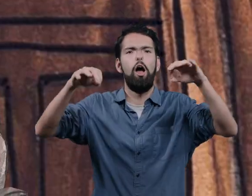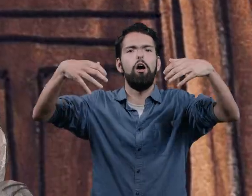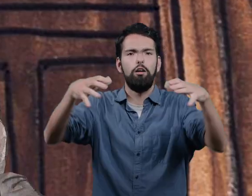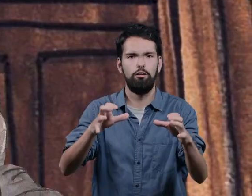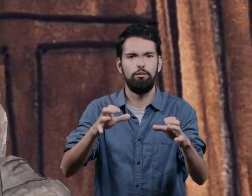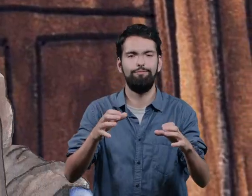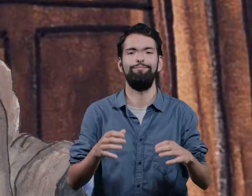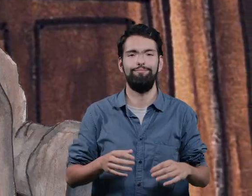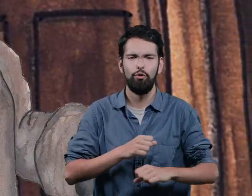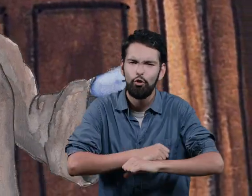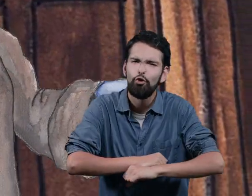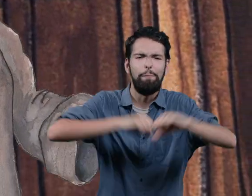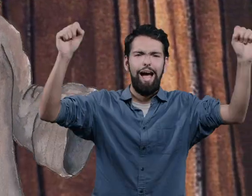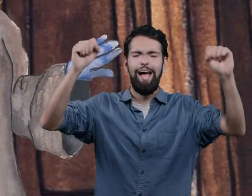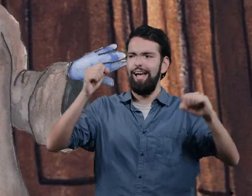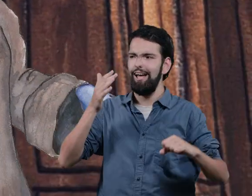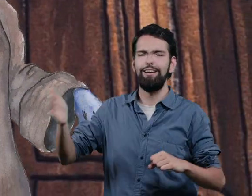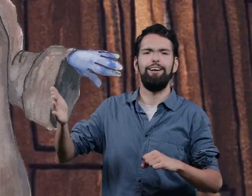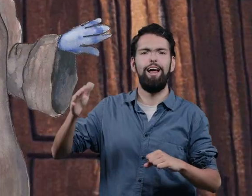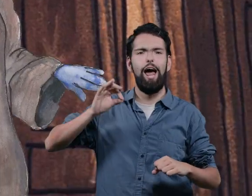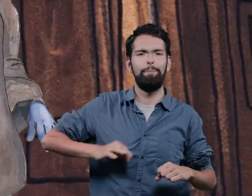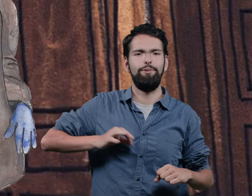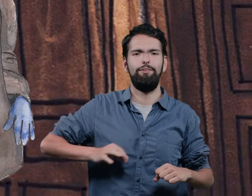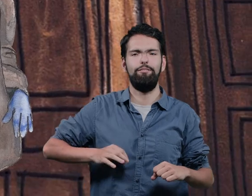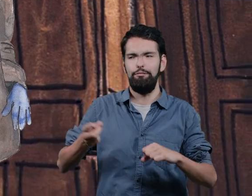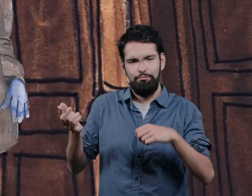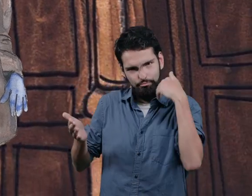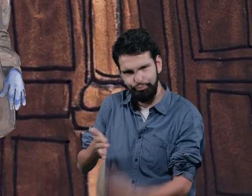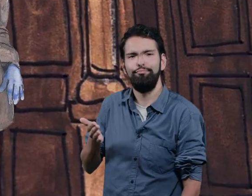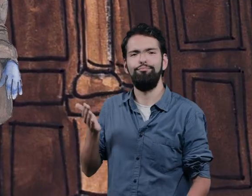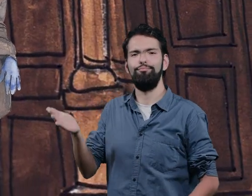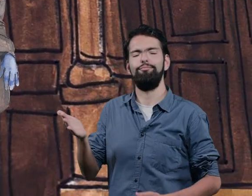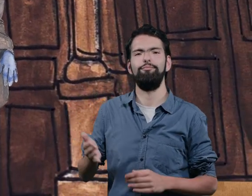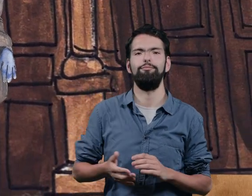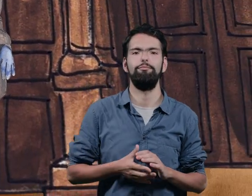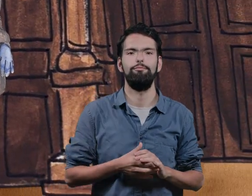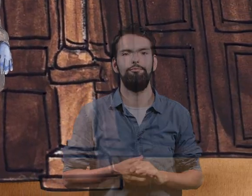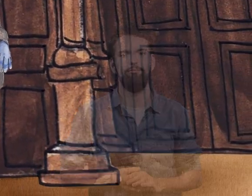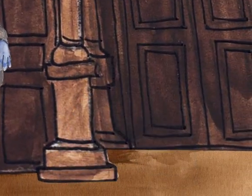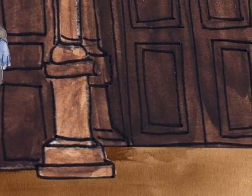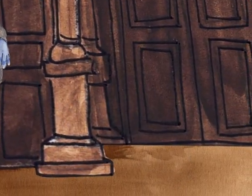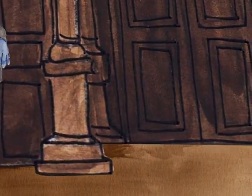orkest. Hoera voor Arp Snitker. Hij heeft het weer gedaan.